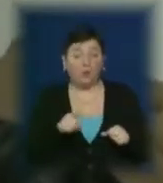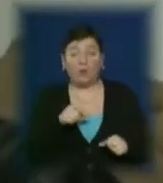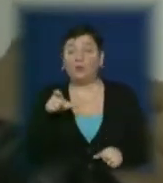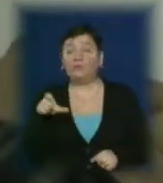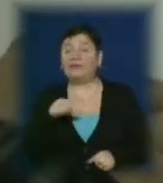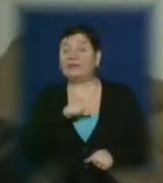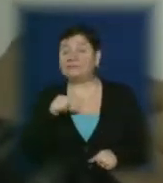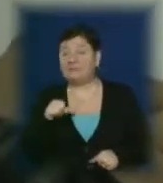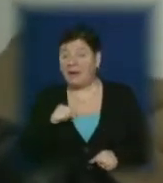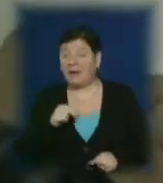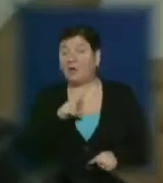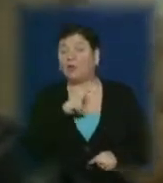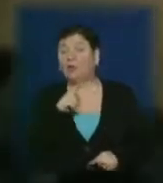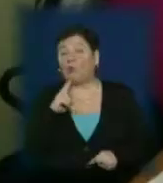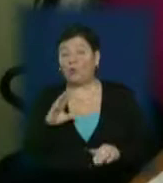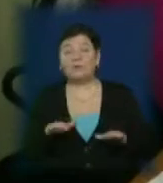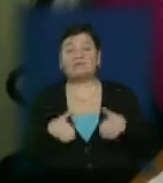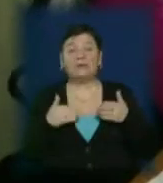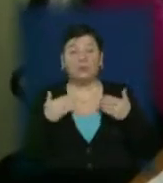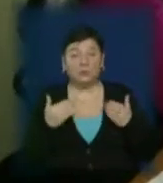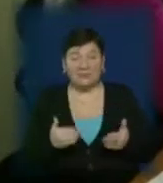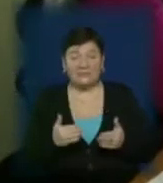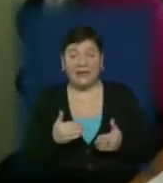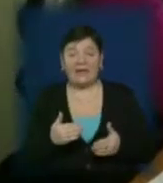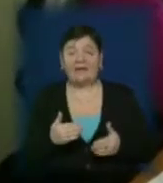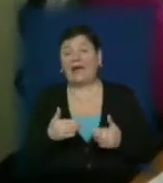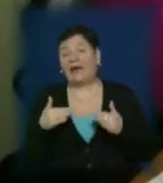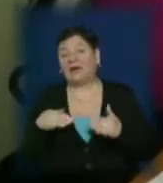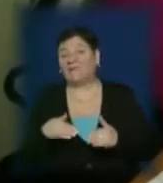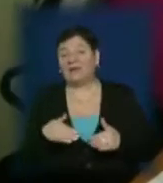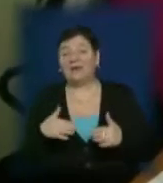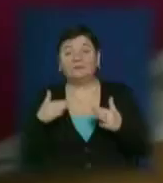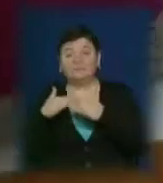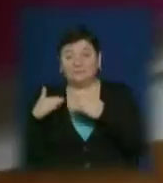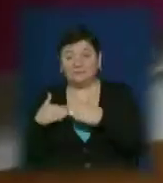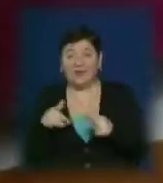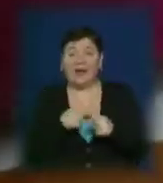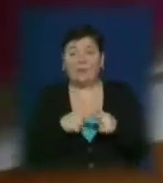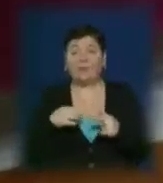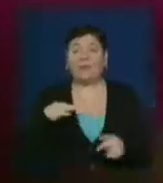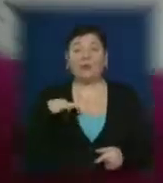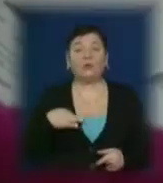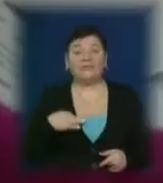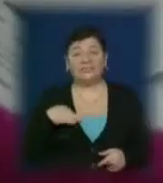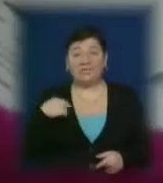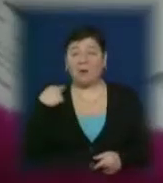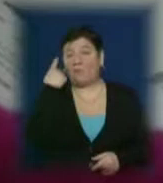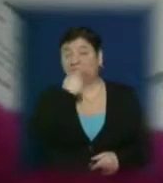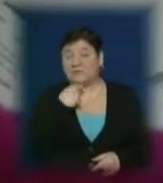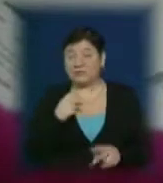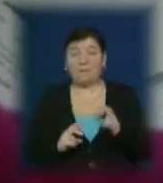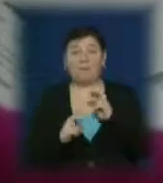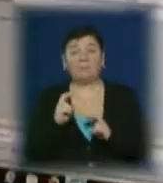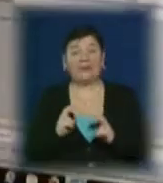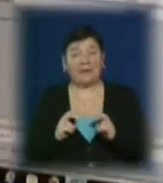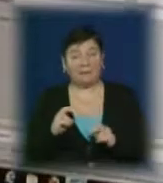обирати, до кого їй звертатися, аби оформити власність на нерухоме майно, або ж зареєструватися як юридична або фізична